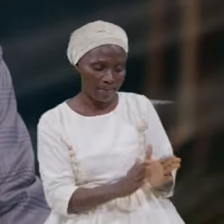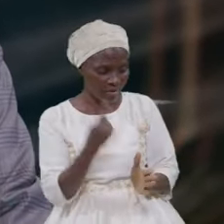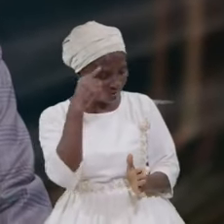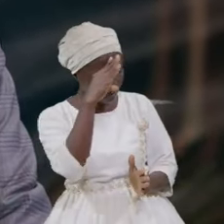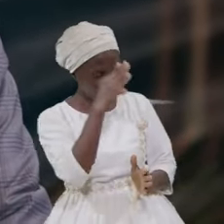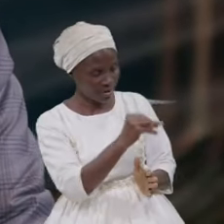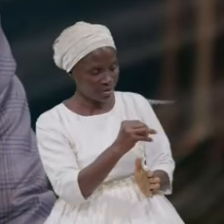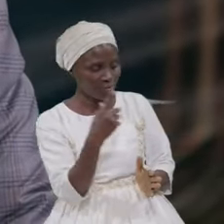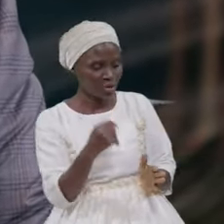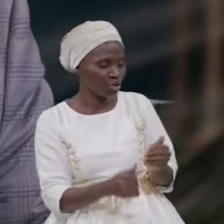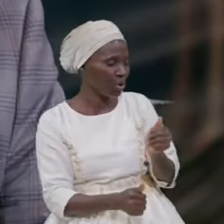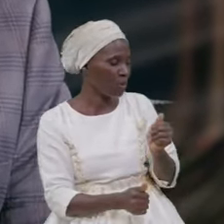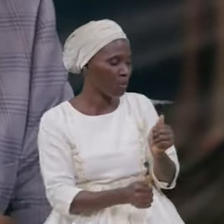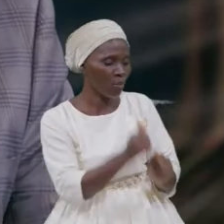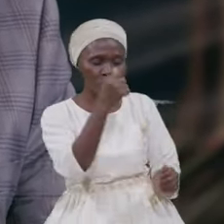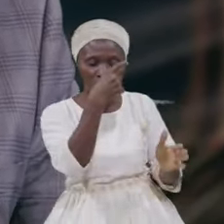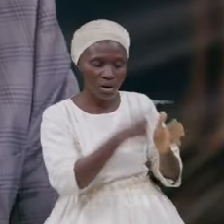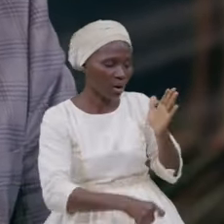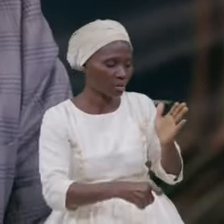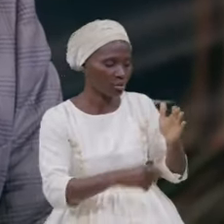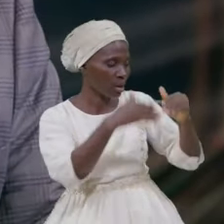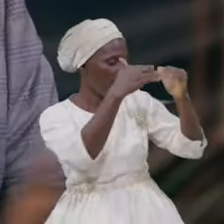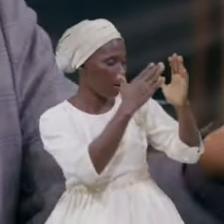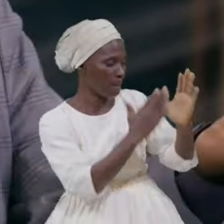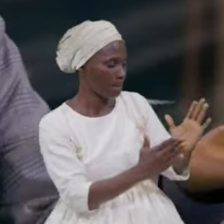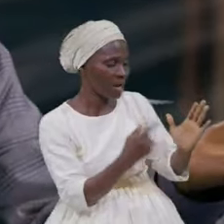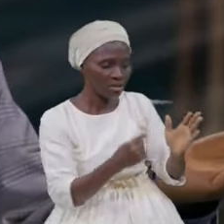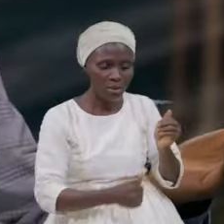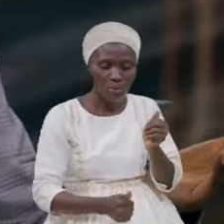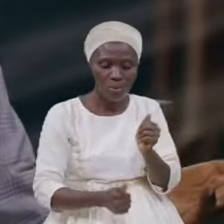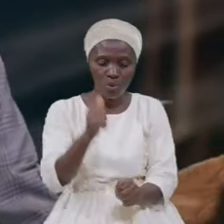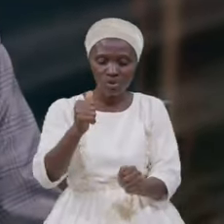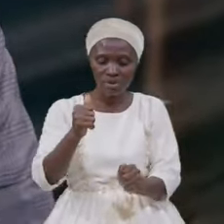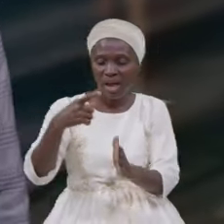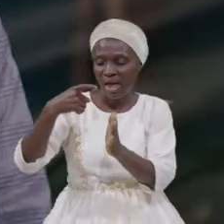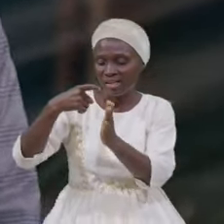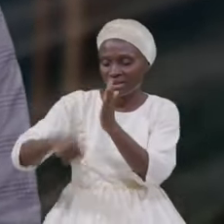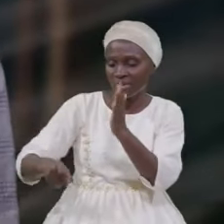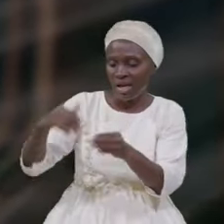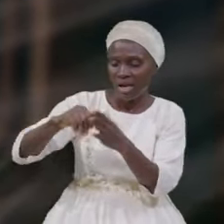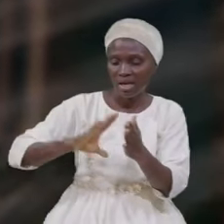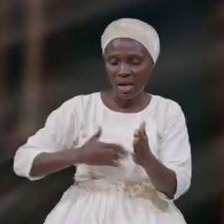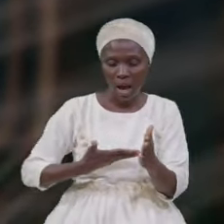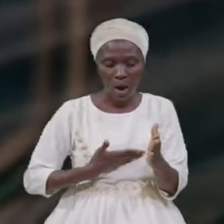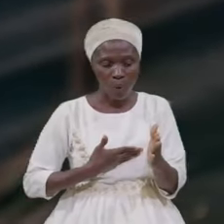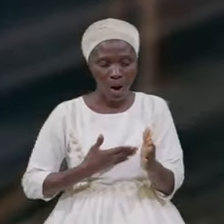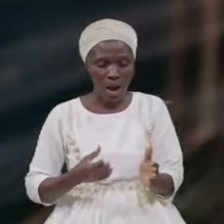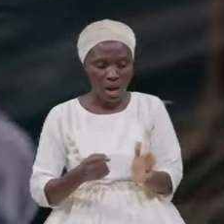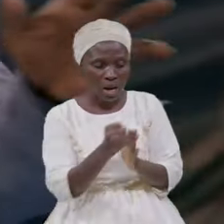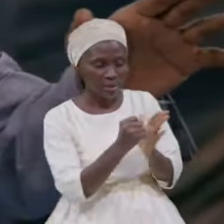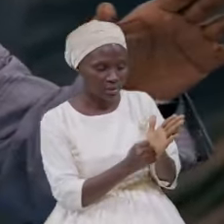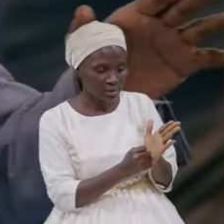Qui est plus chère. La plus chère dans notre état. La plus chère dans notre